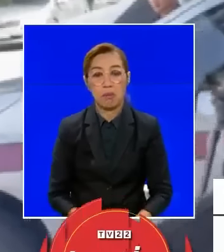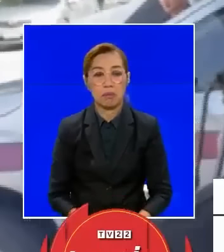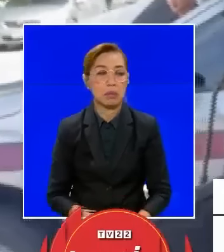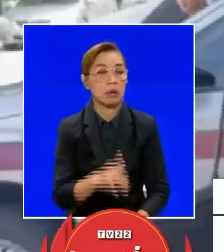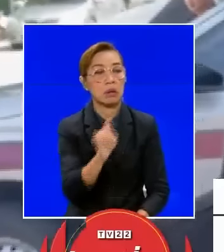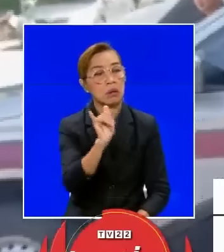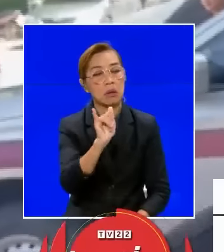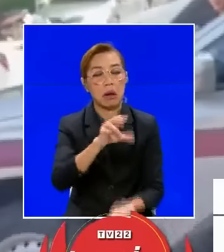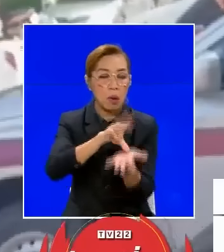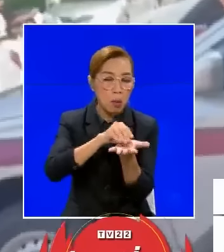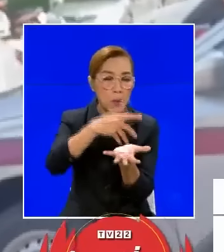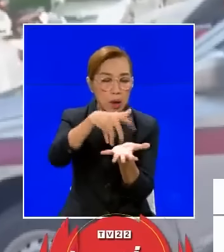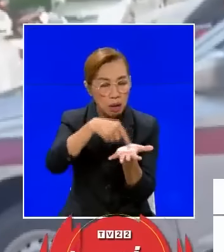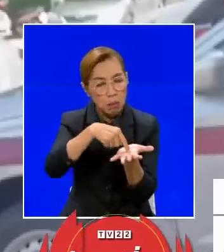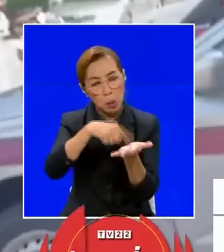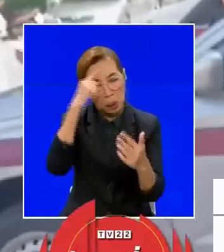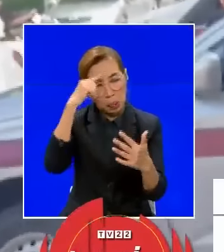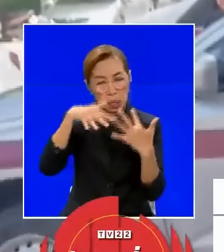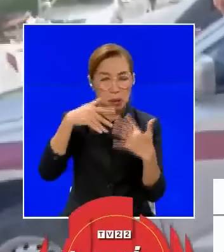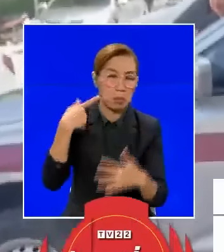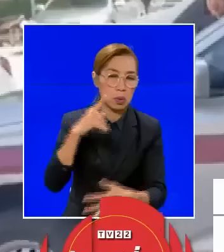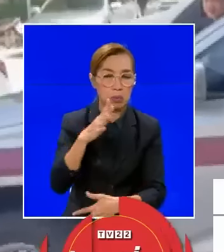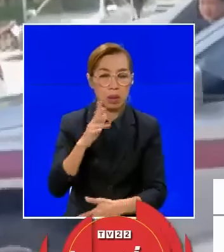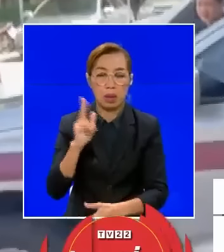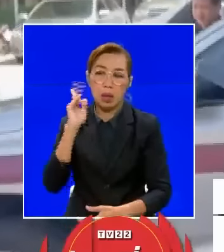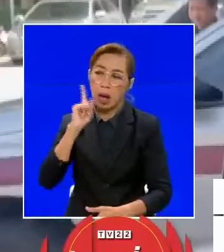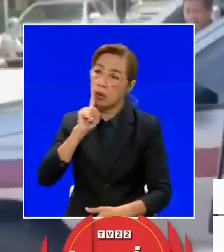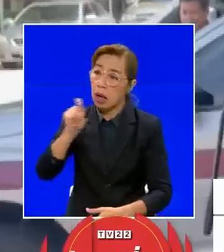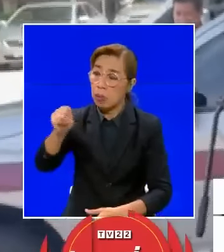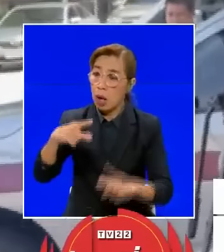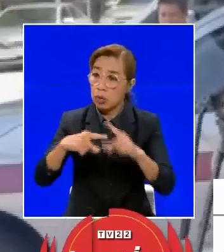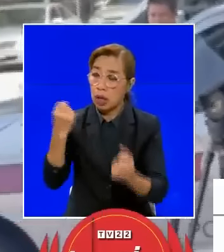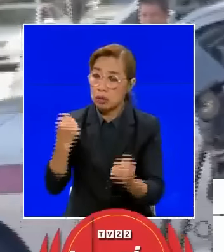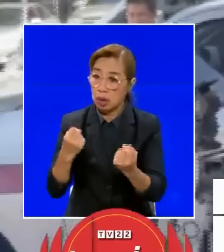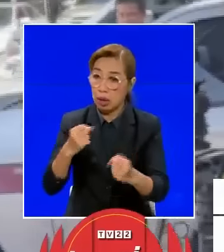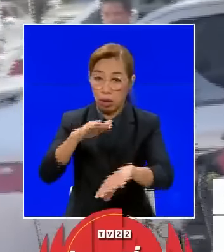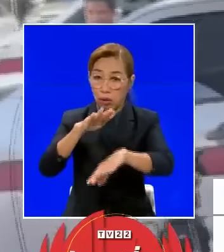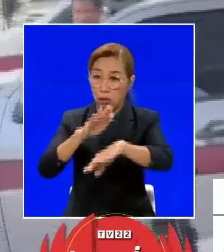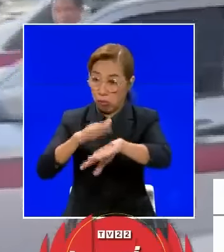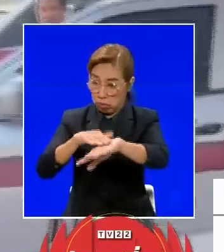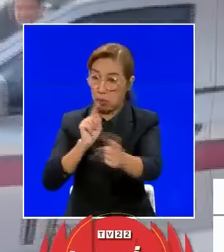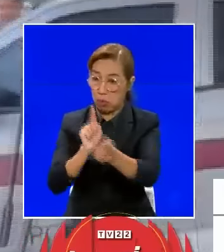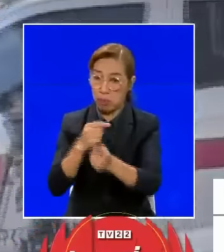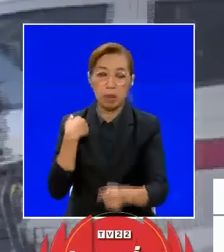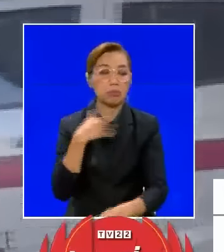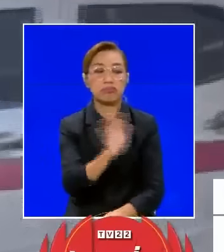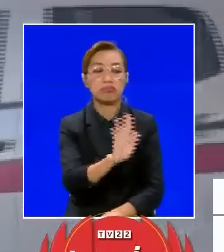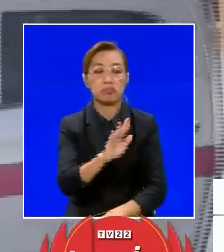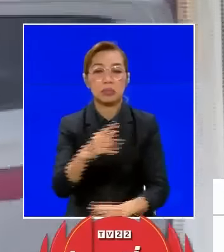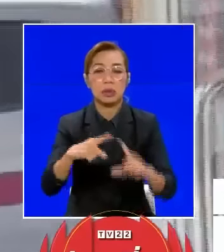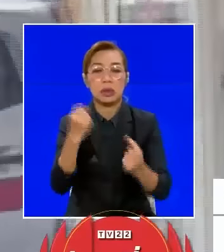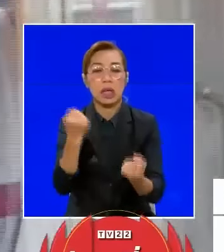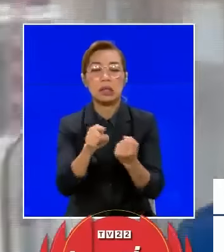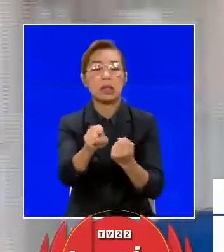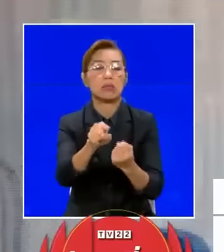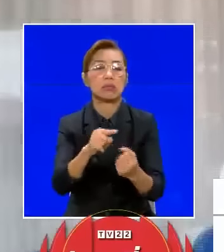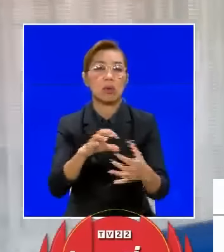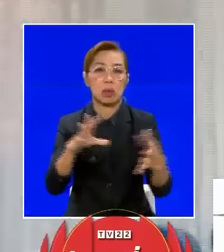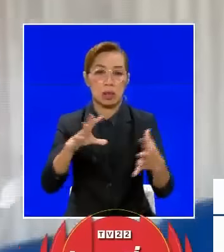ไม่ค่อยได้ดี คุณกับแล้วแท็กซี่ล่ะครับคนขับแท็กซี่จะเรียกมาไหม ไม่เกี่ยว